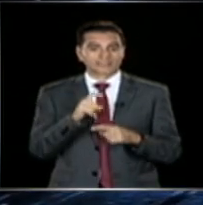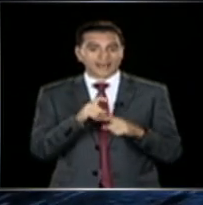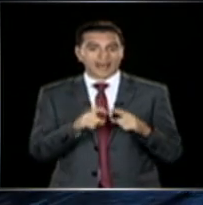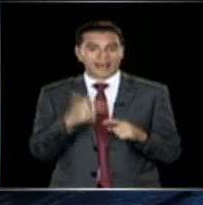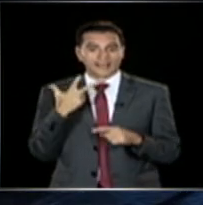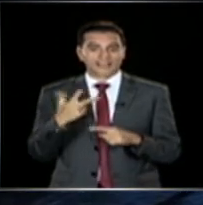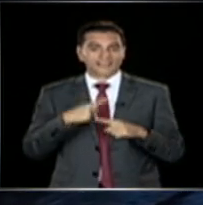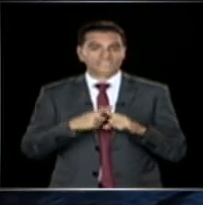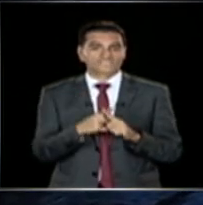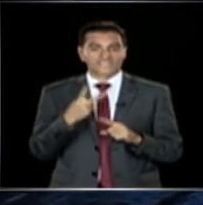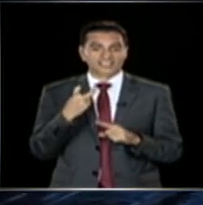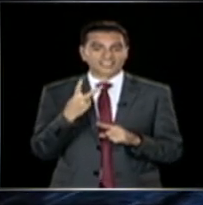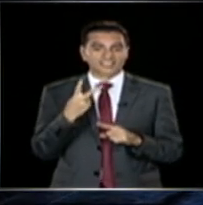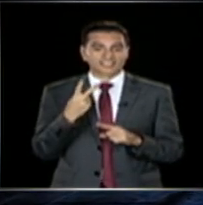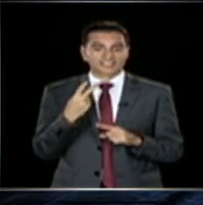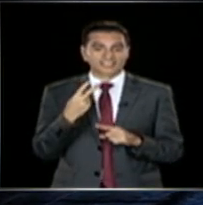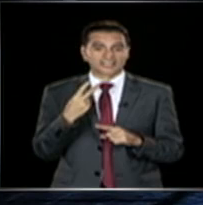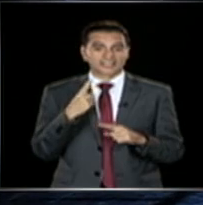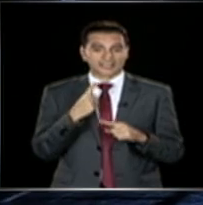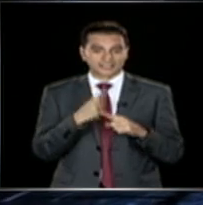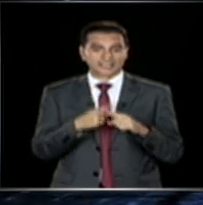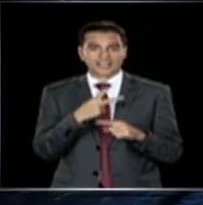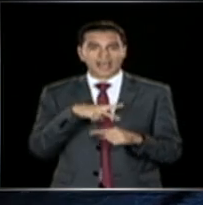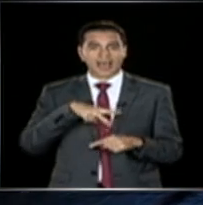156 على 3 في 2